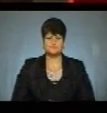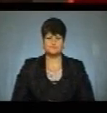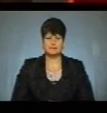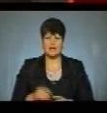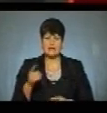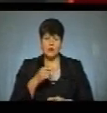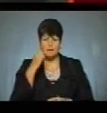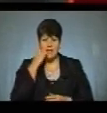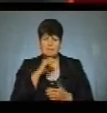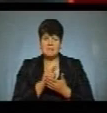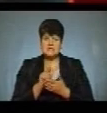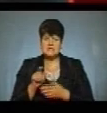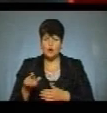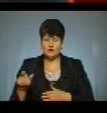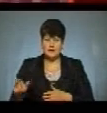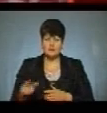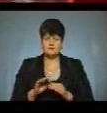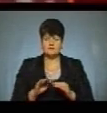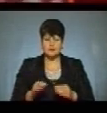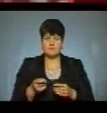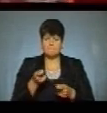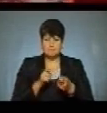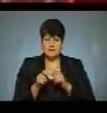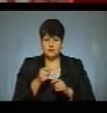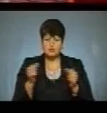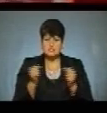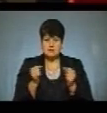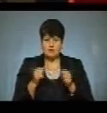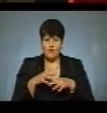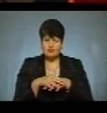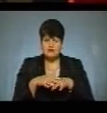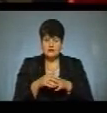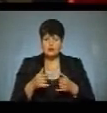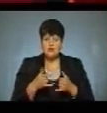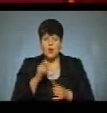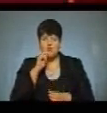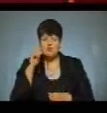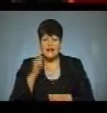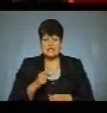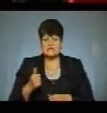Тернопільські пенсіонери та школярі плетуть зимову маскувальну сітку для українських бійців.